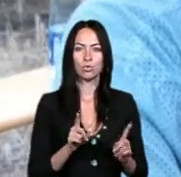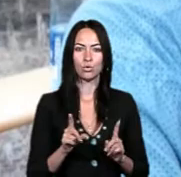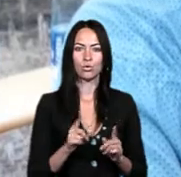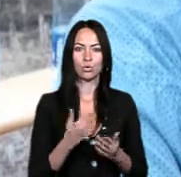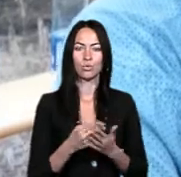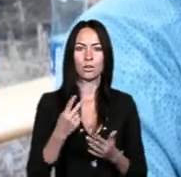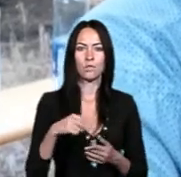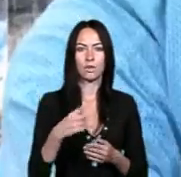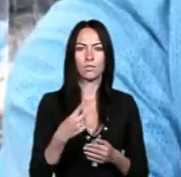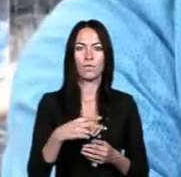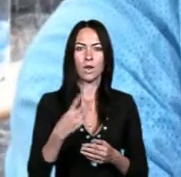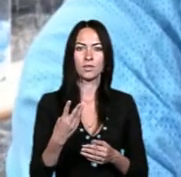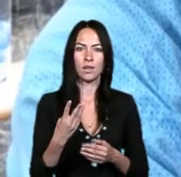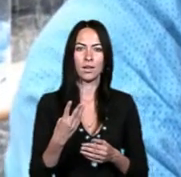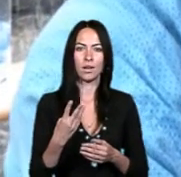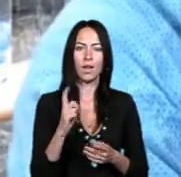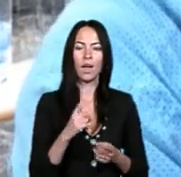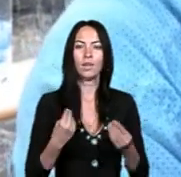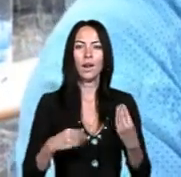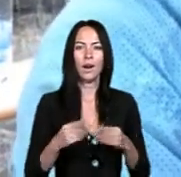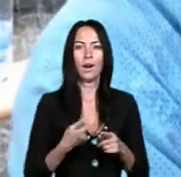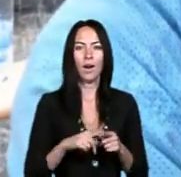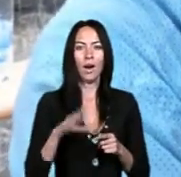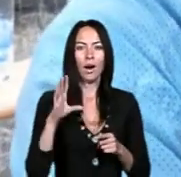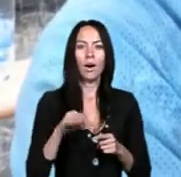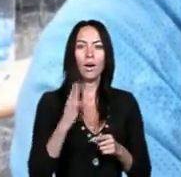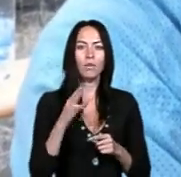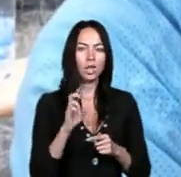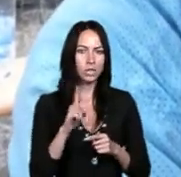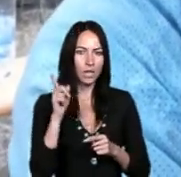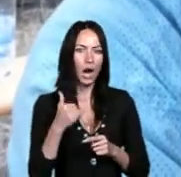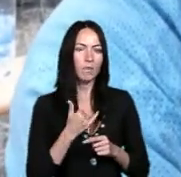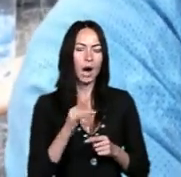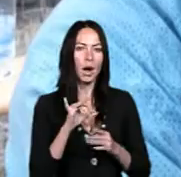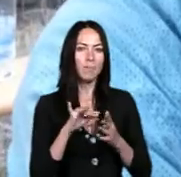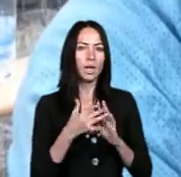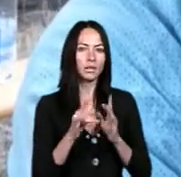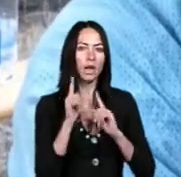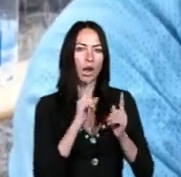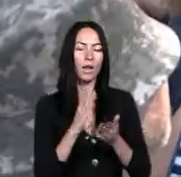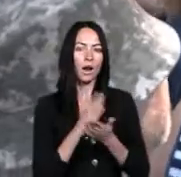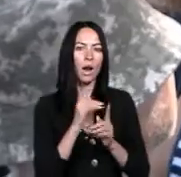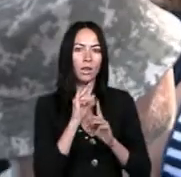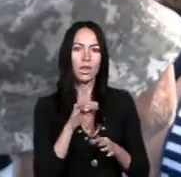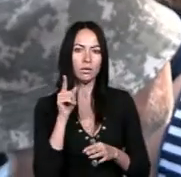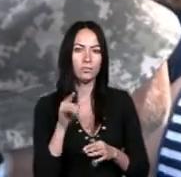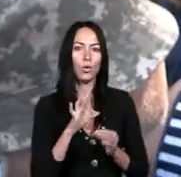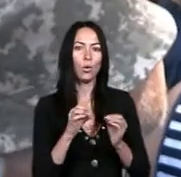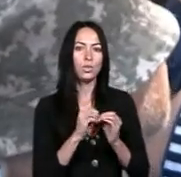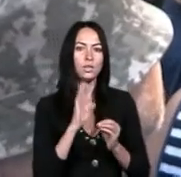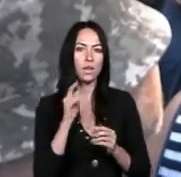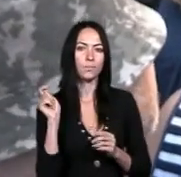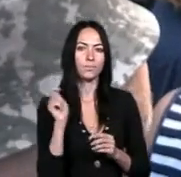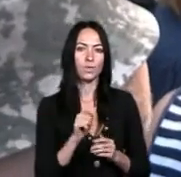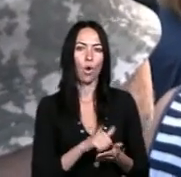десь 22-23. З віщей. Це все в штаб у нас при сільській раді є, ми будемо там. О 10-й приїздить